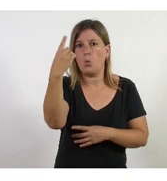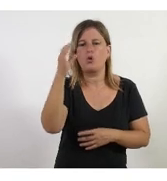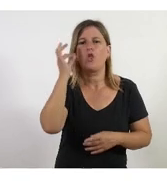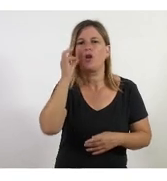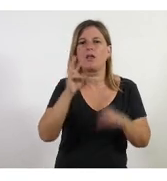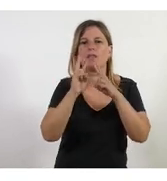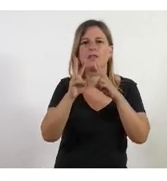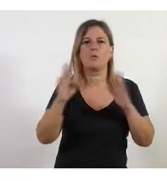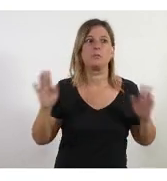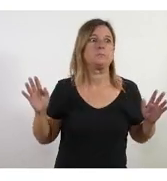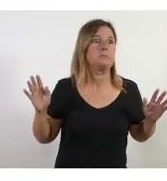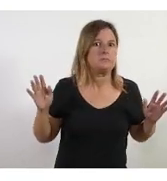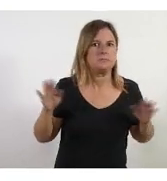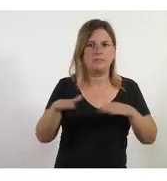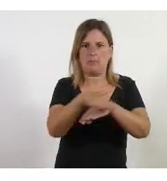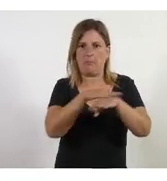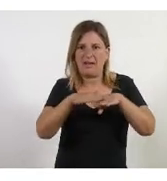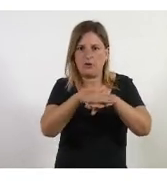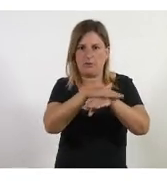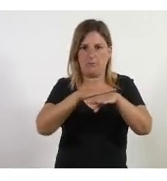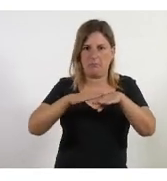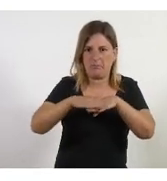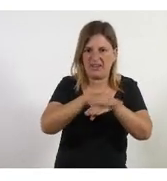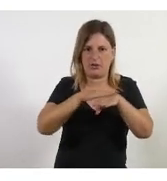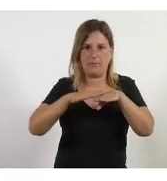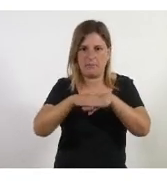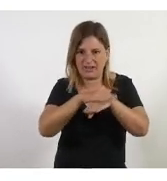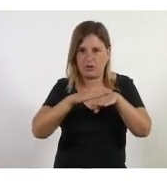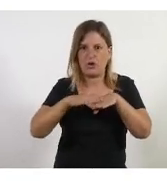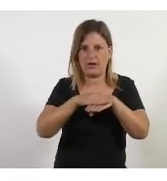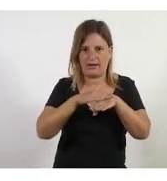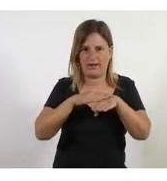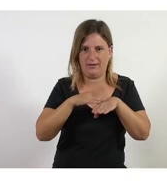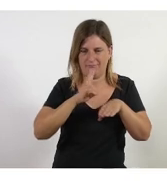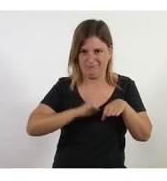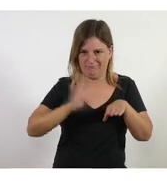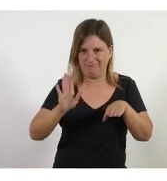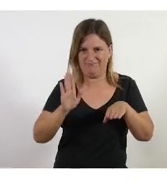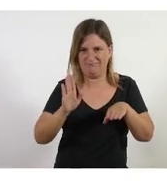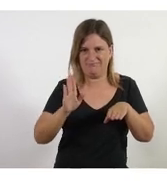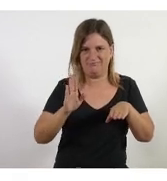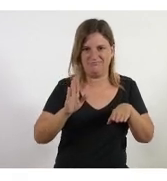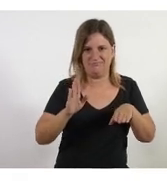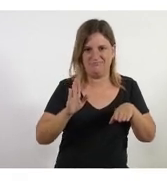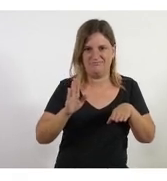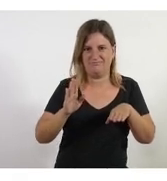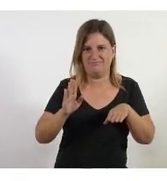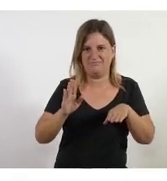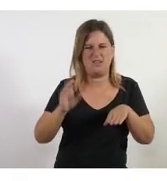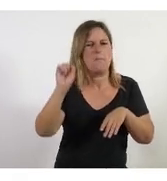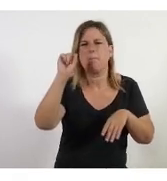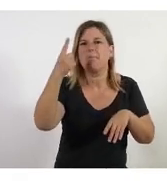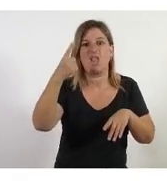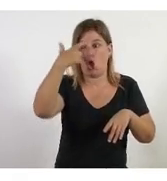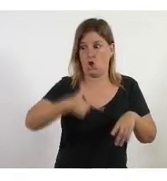va dir, ostres, perdona, eh? Perdona, va entrar així, eh? Perdona, em va dir. Clara, diu, el millor que m'ha